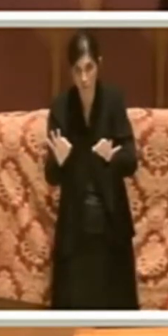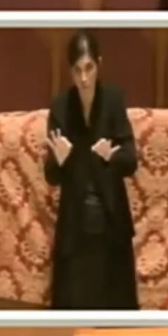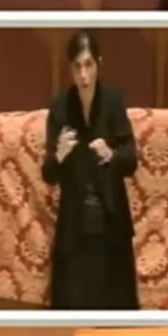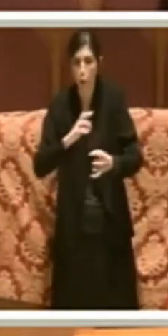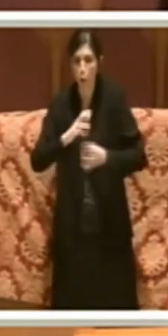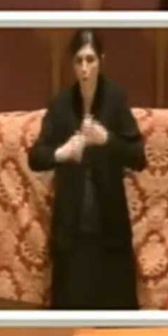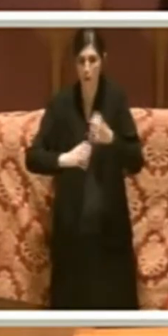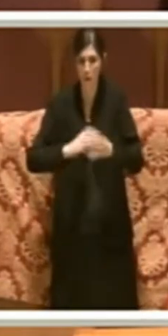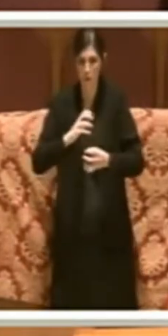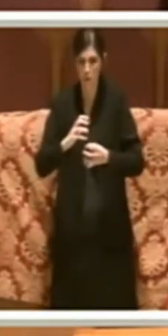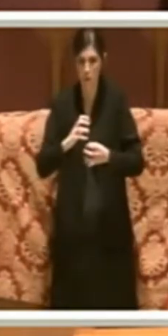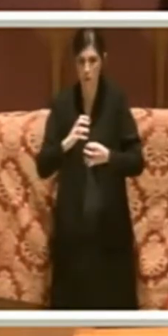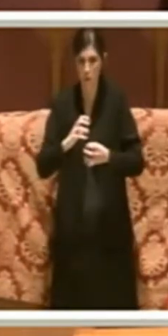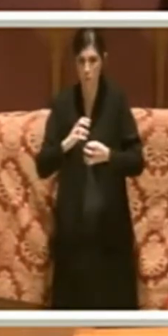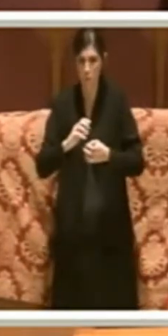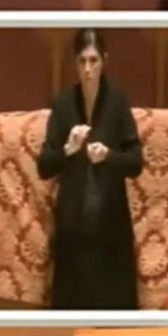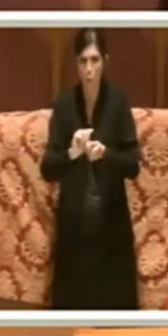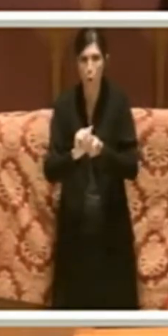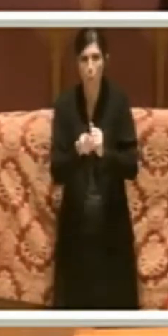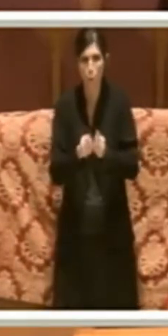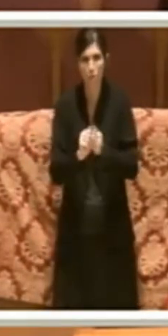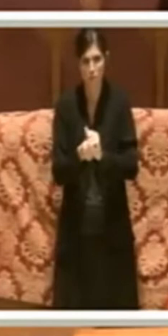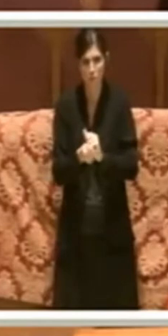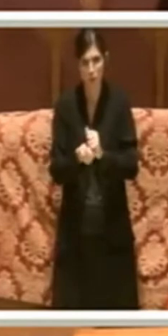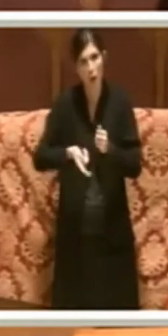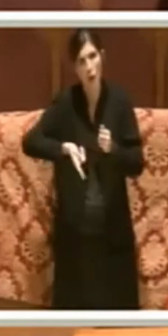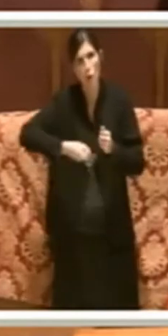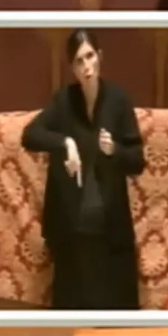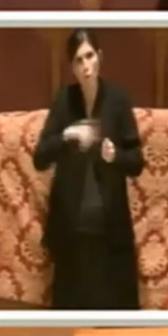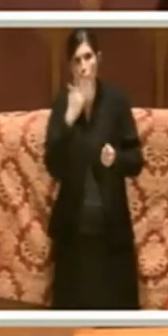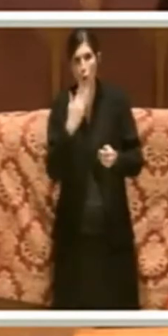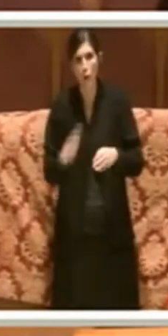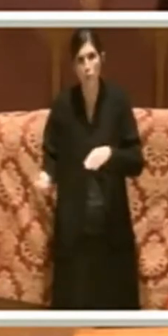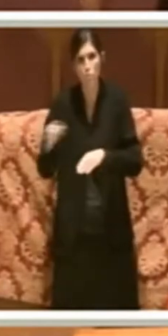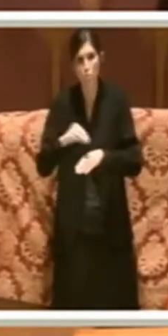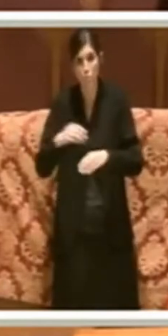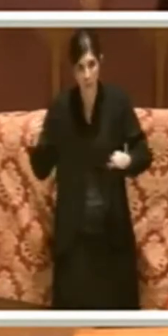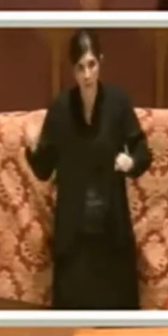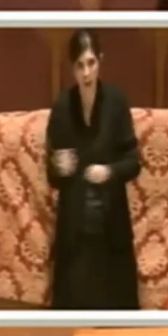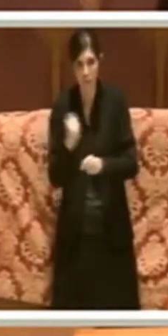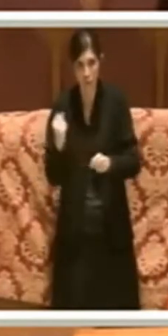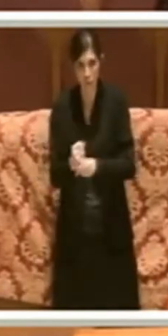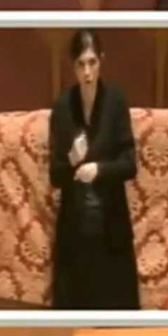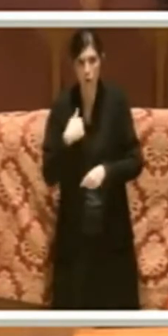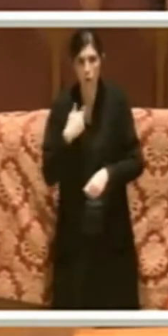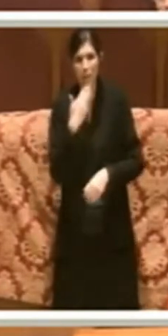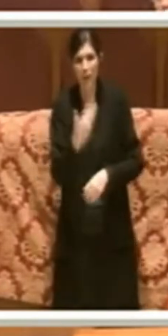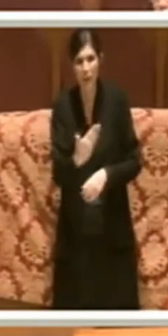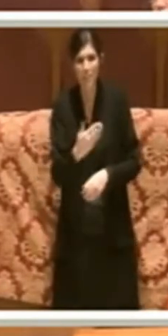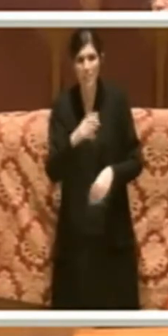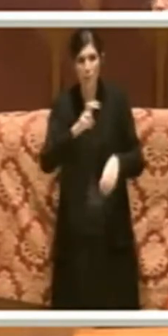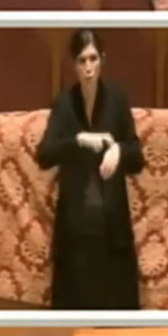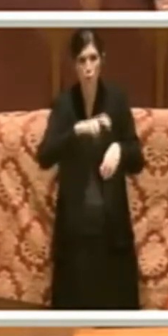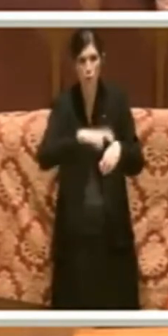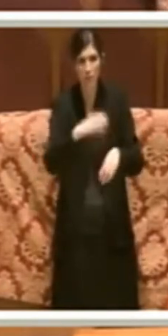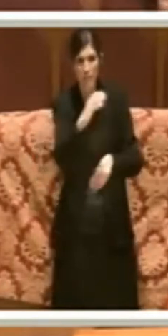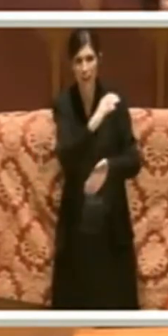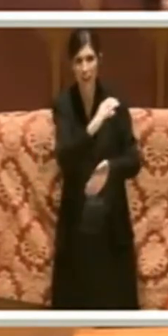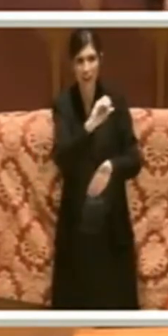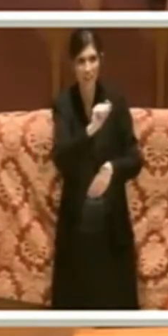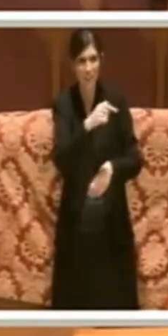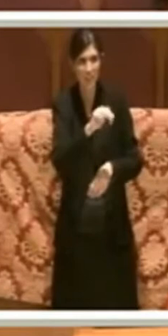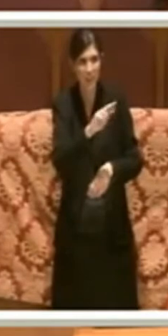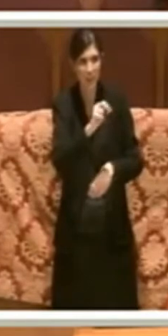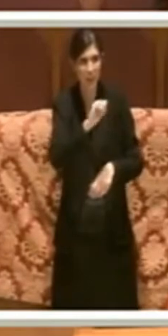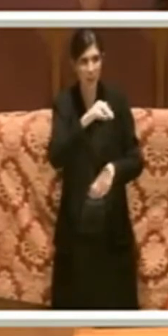complicazioni aggiungiamo lavoro, prezioso lavoro. Vorrei ringraziare la dottoressa Castrignanò, che su questo dal primo anno sta investendo molto, ovviamente